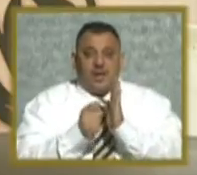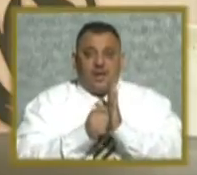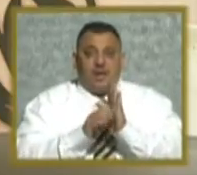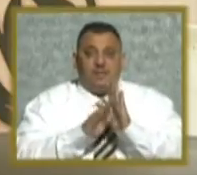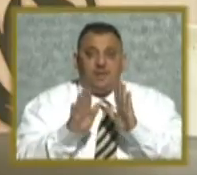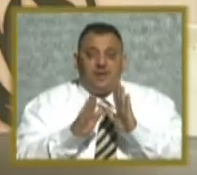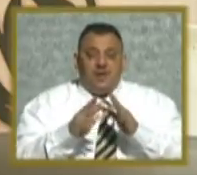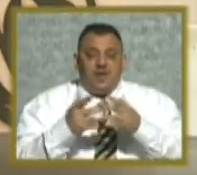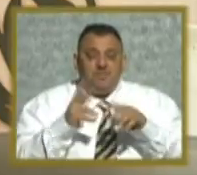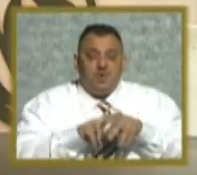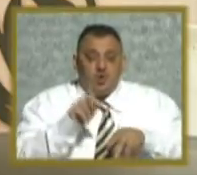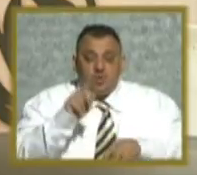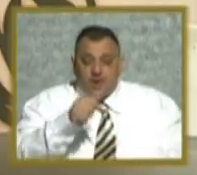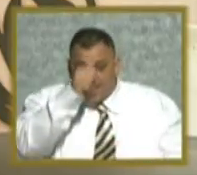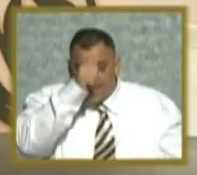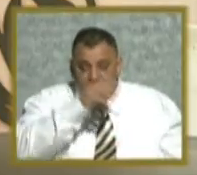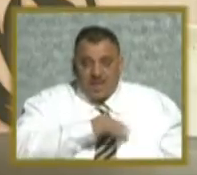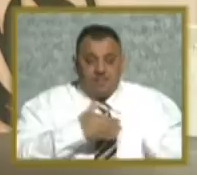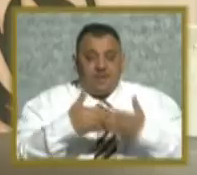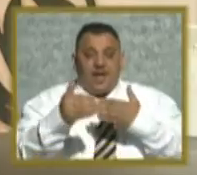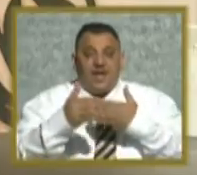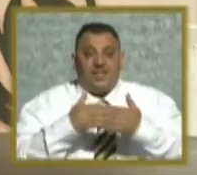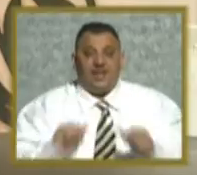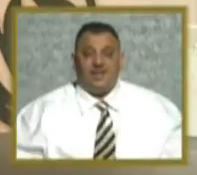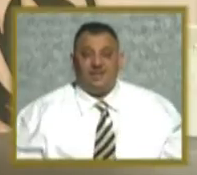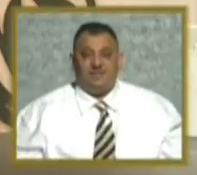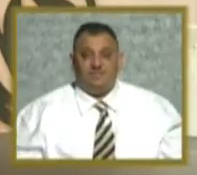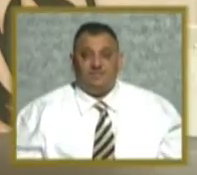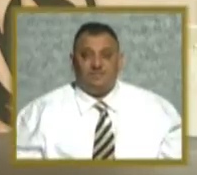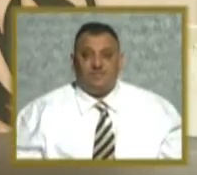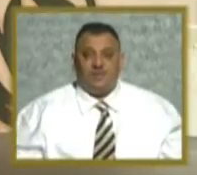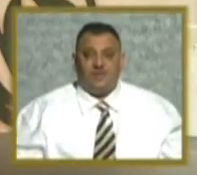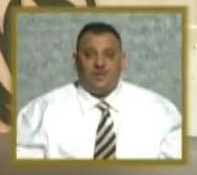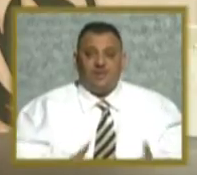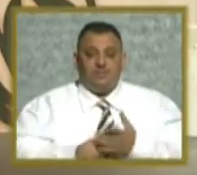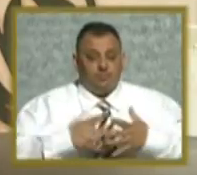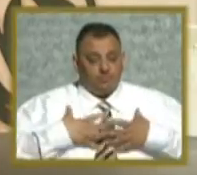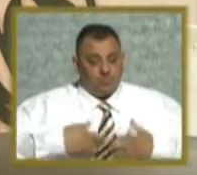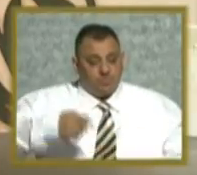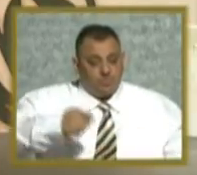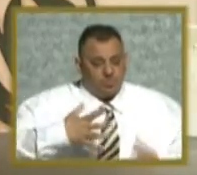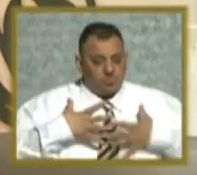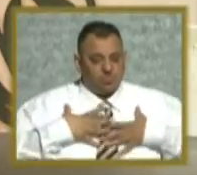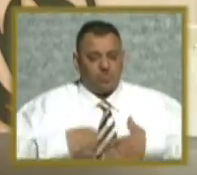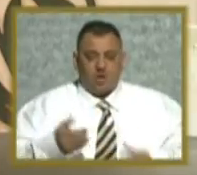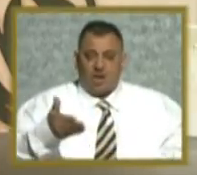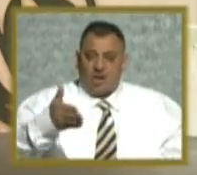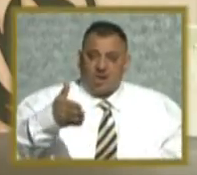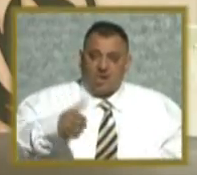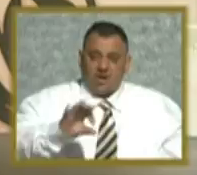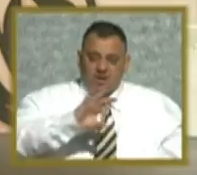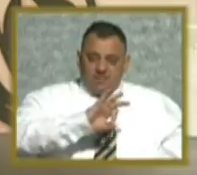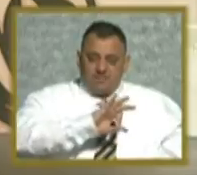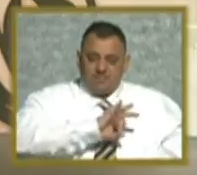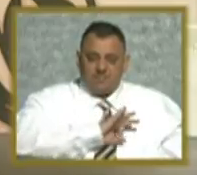في الحداد أو لا، لأن ما لها علاقة في هذا. فهي تأتيك فتقول أحسن الله عزاك، عظم الله أجرك، الله يغفر